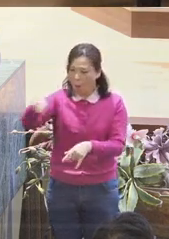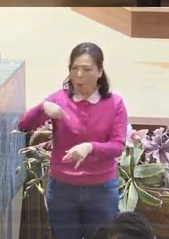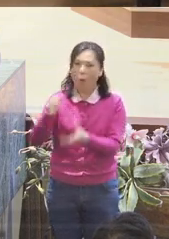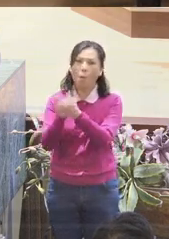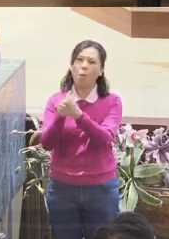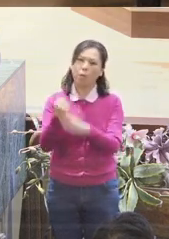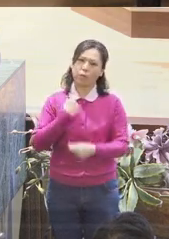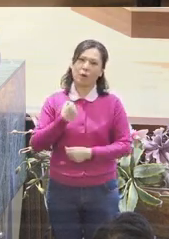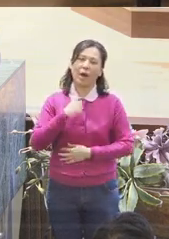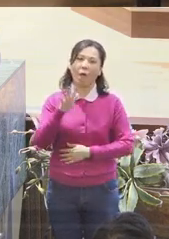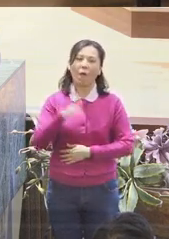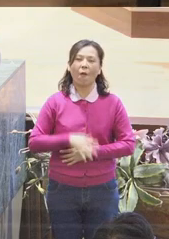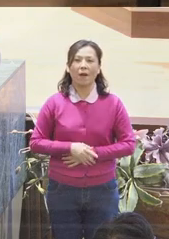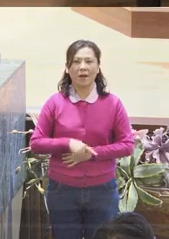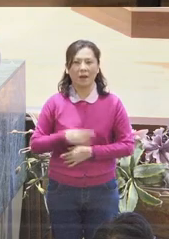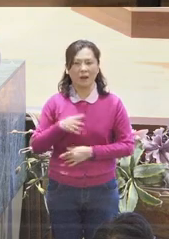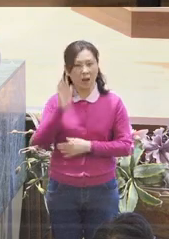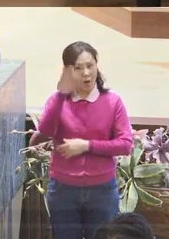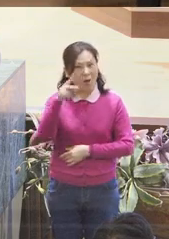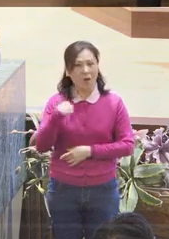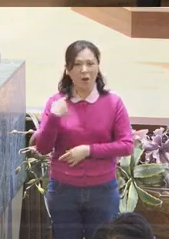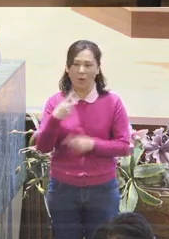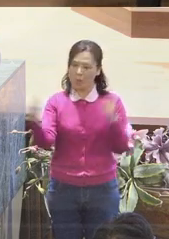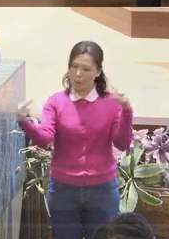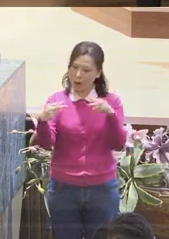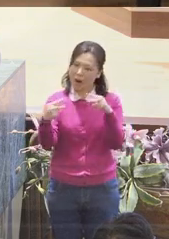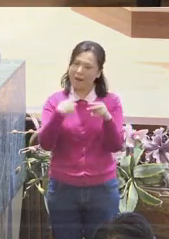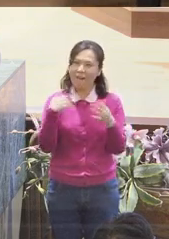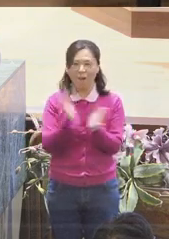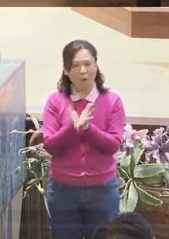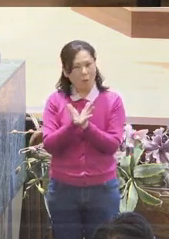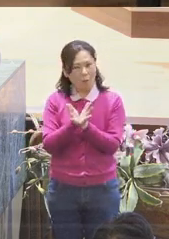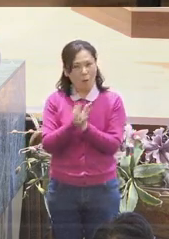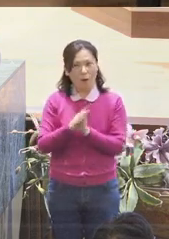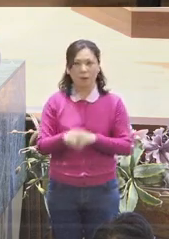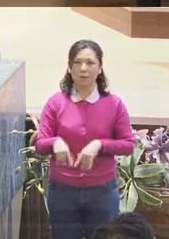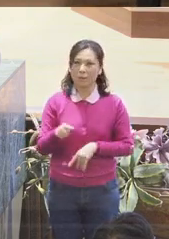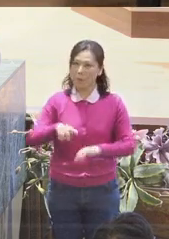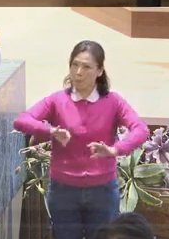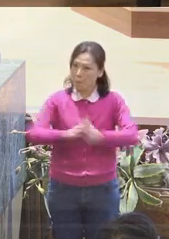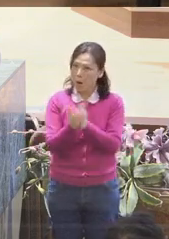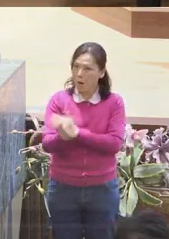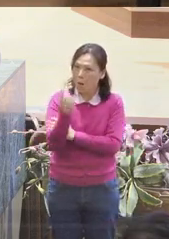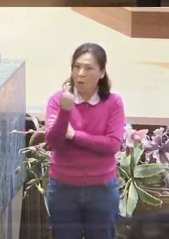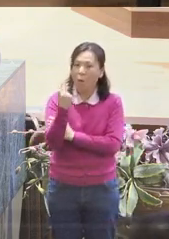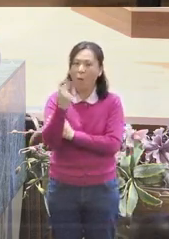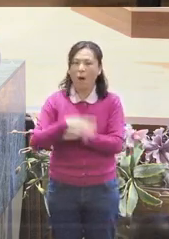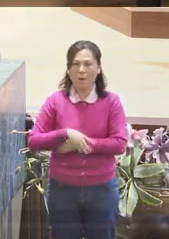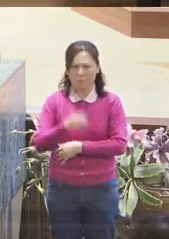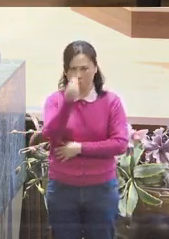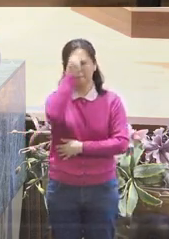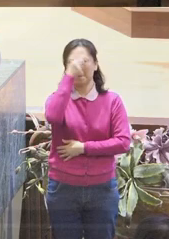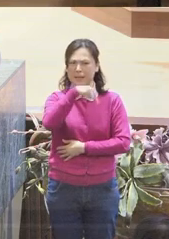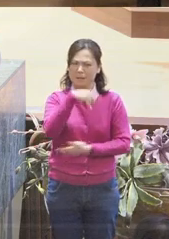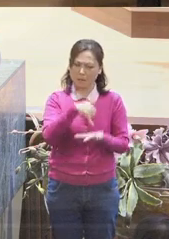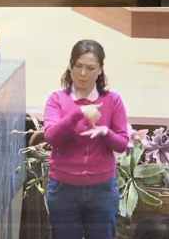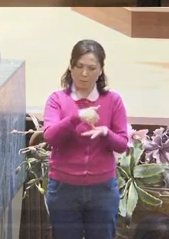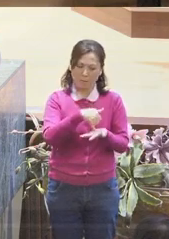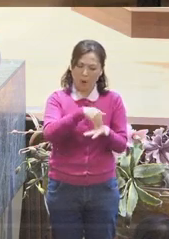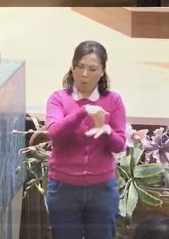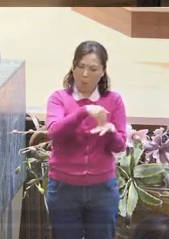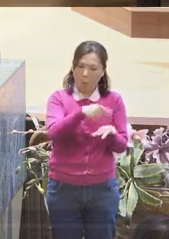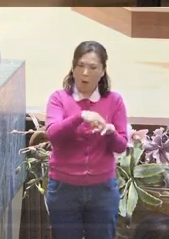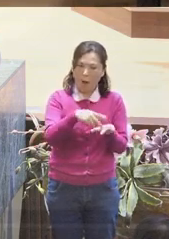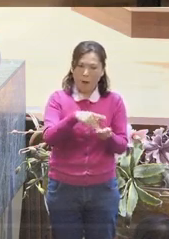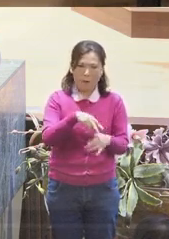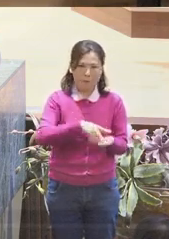者呢，后来我们也有见面，也有聊过，他就是很有效的去把这种好像是厌恶塑胶的这种感受